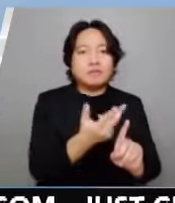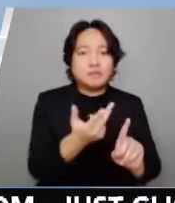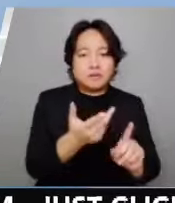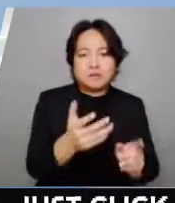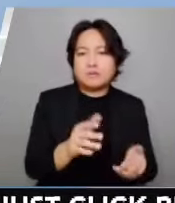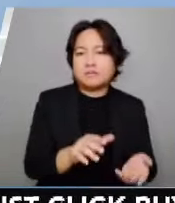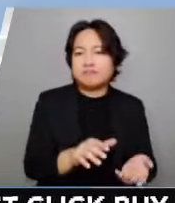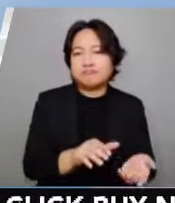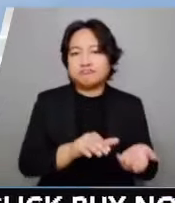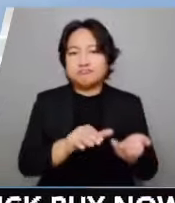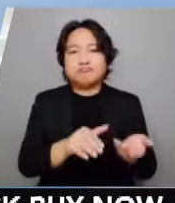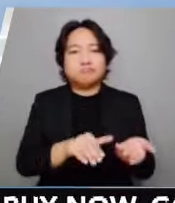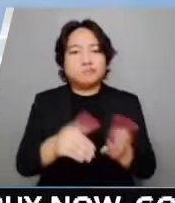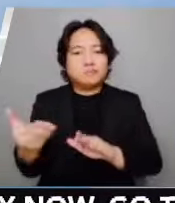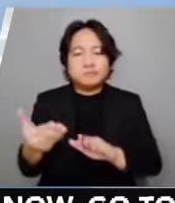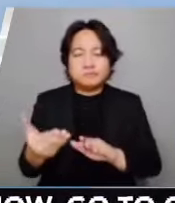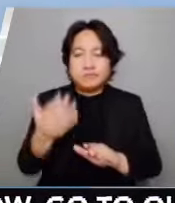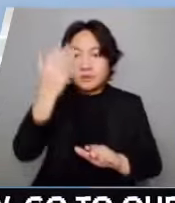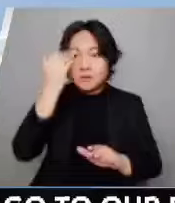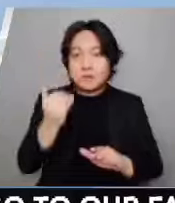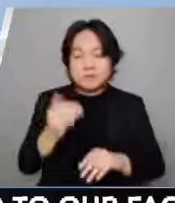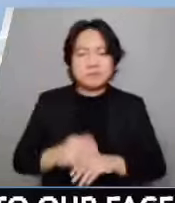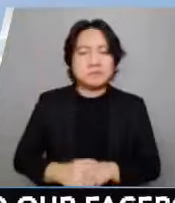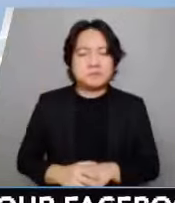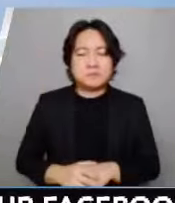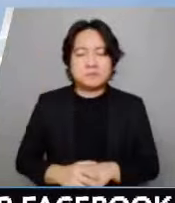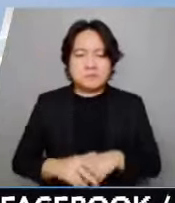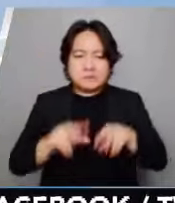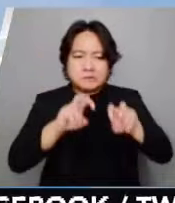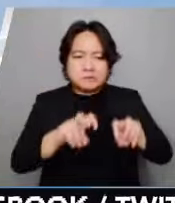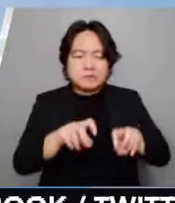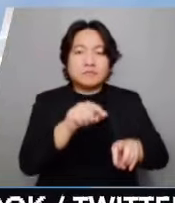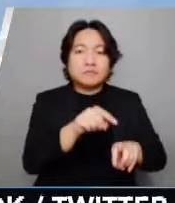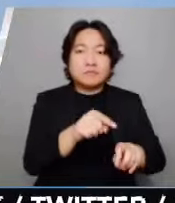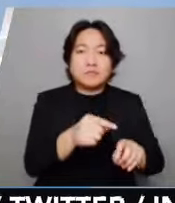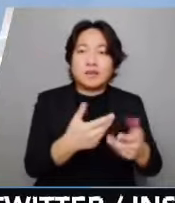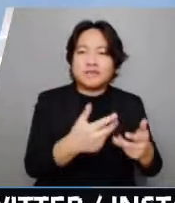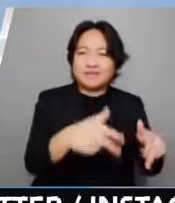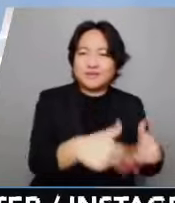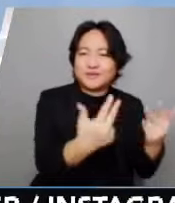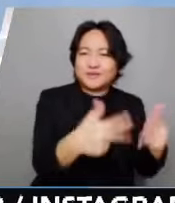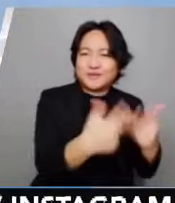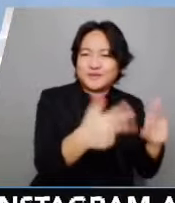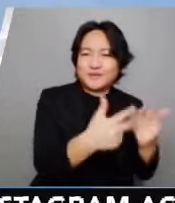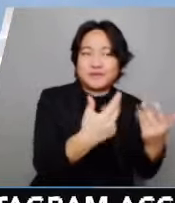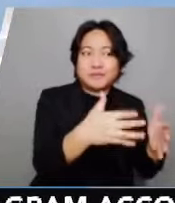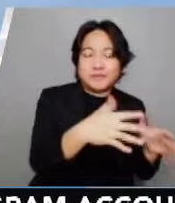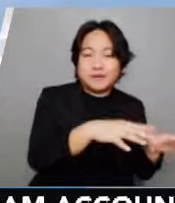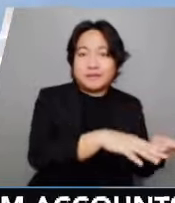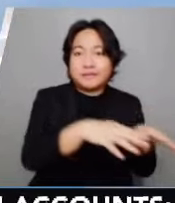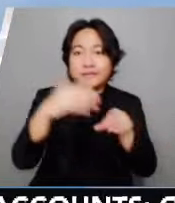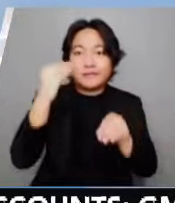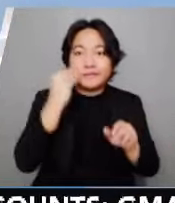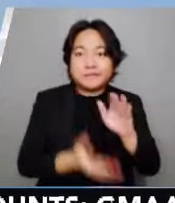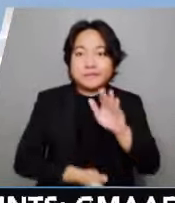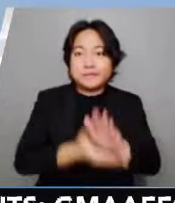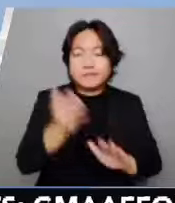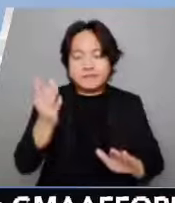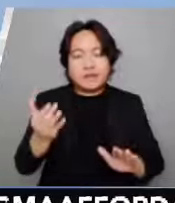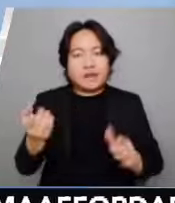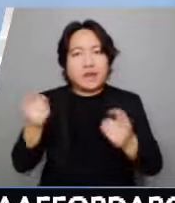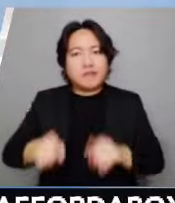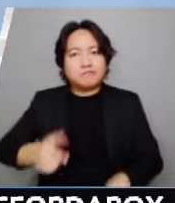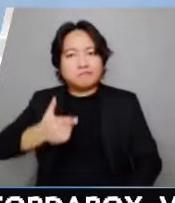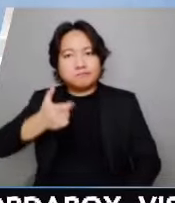Ayon sa investigasyon, galing sa sabungan ng mga biktima at tinambangan habang pauwi sakay ng SUV. Tadtad ng tama ng bala ang driver's side ng